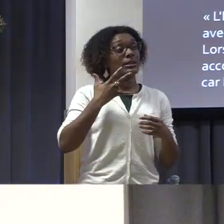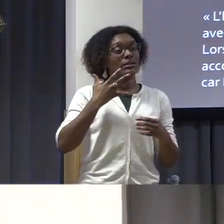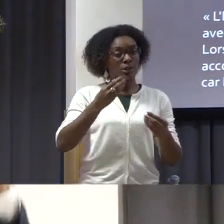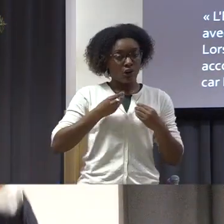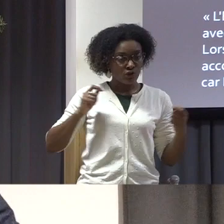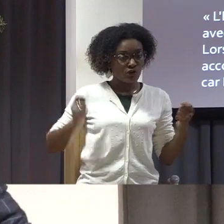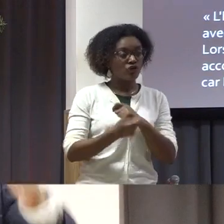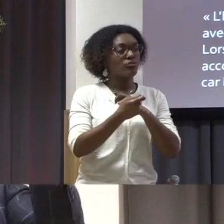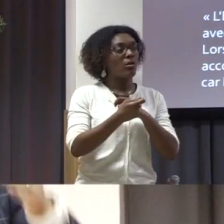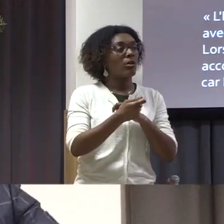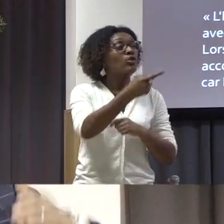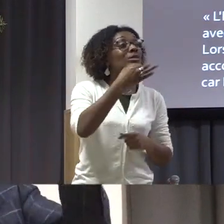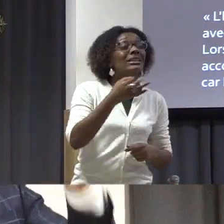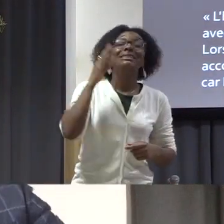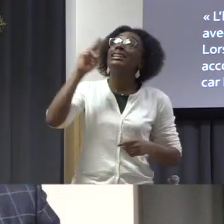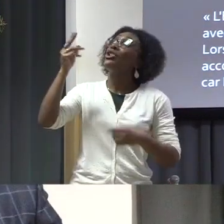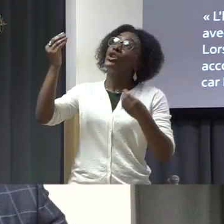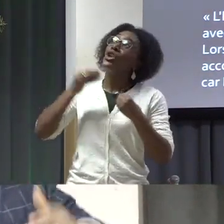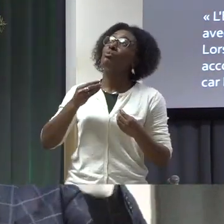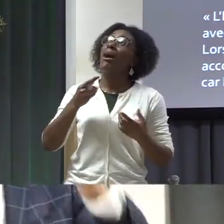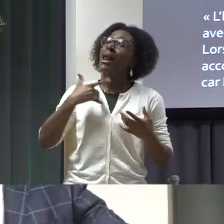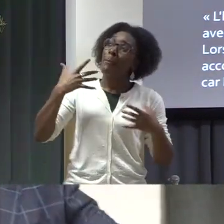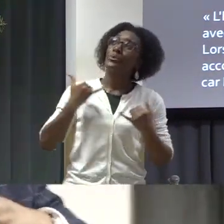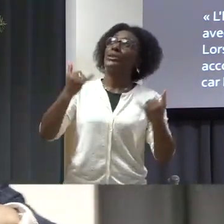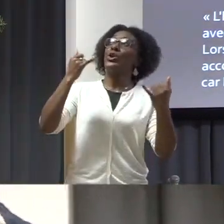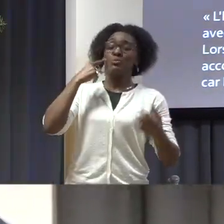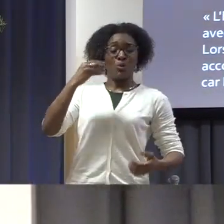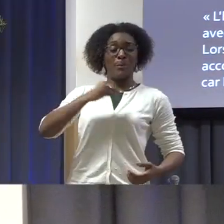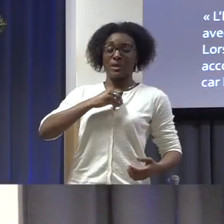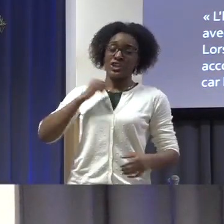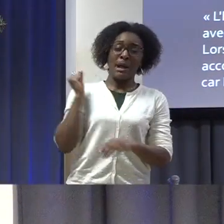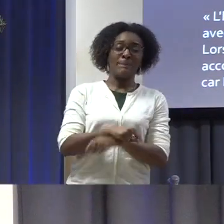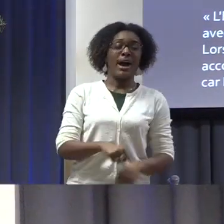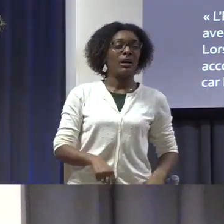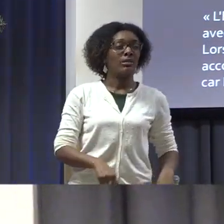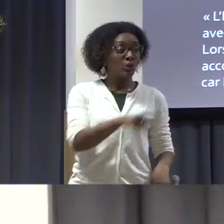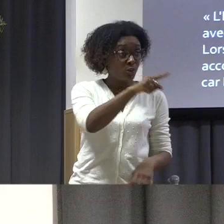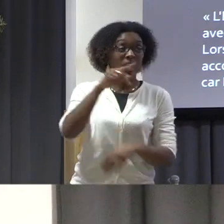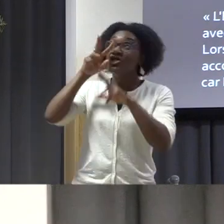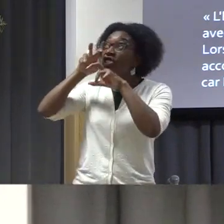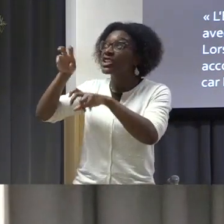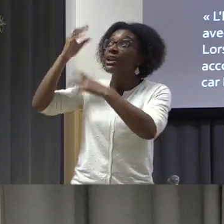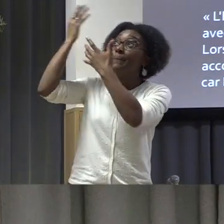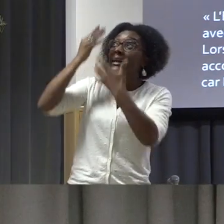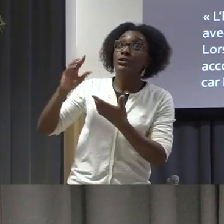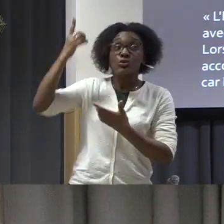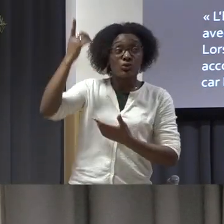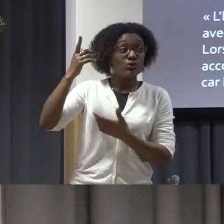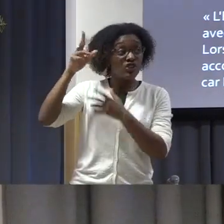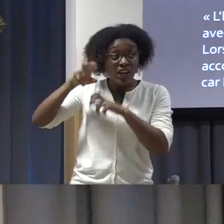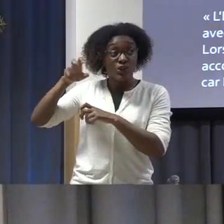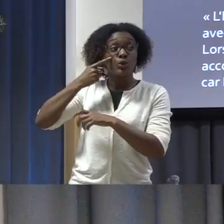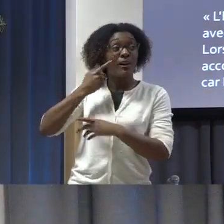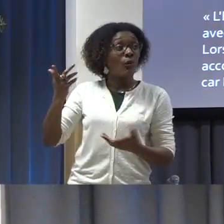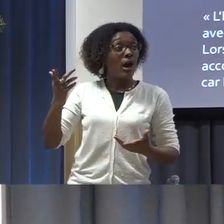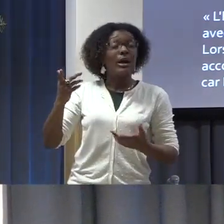cherche la puissance de dieu tu verras que ce kit attaché à cette chose va se battre va se détacher tu